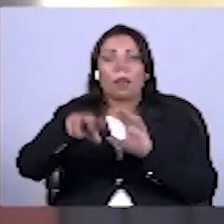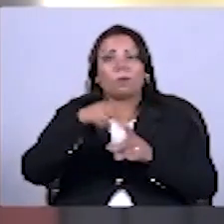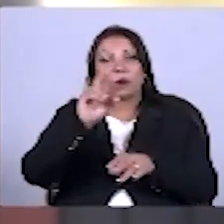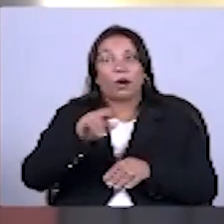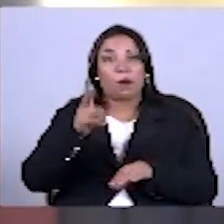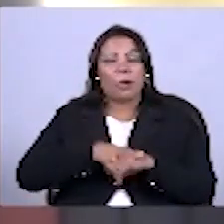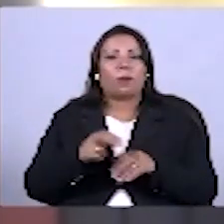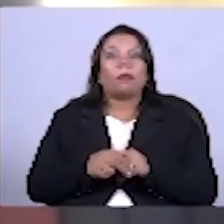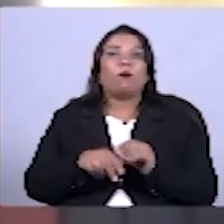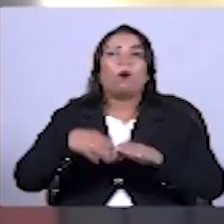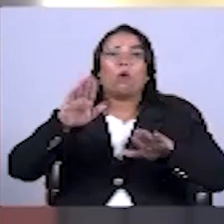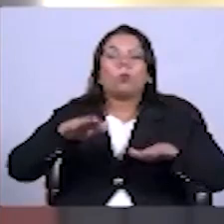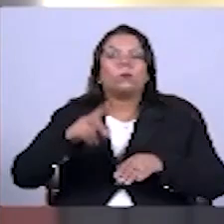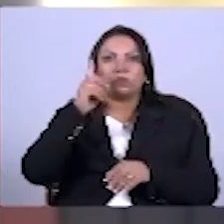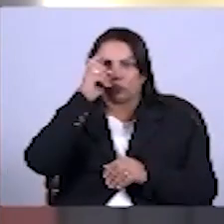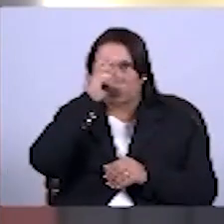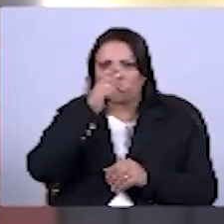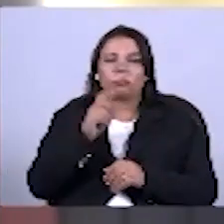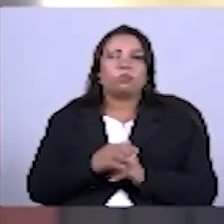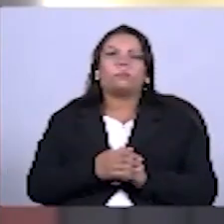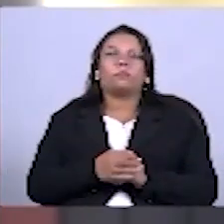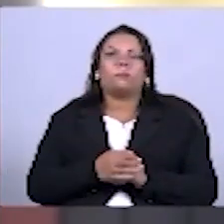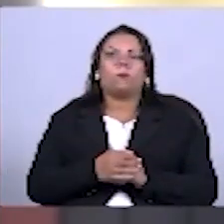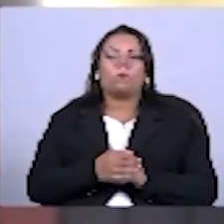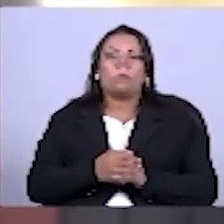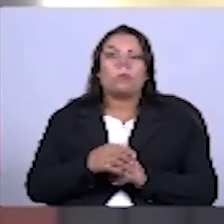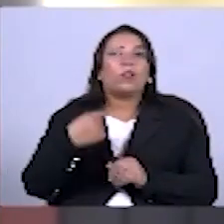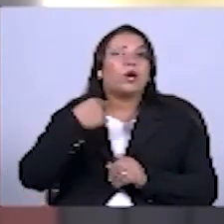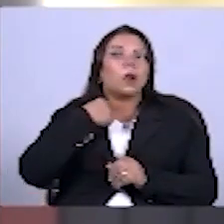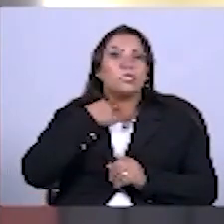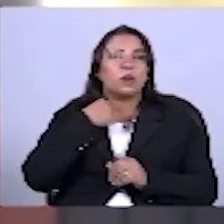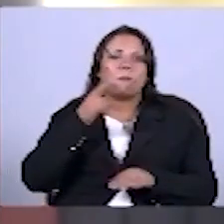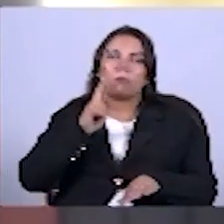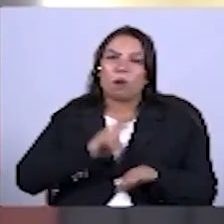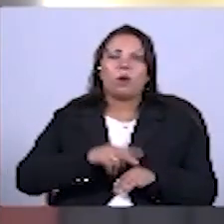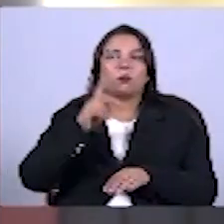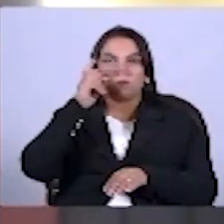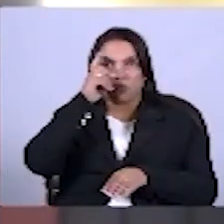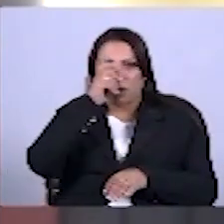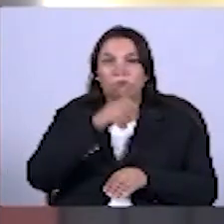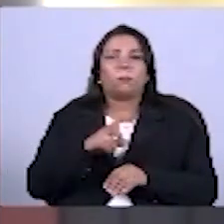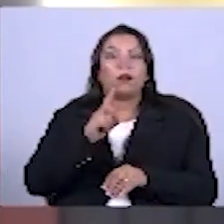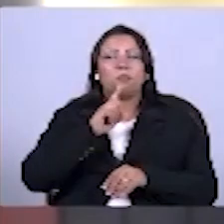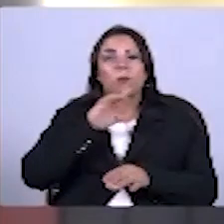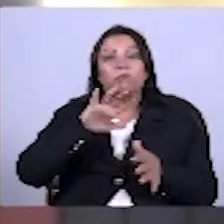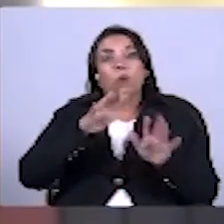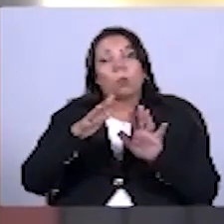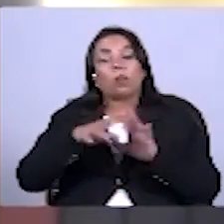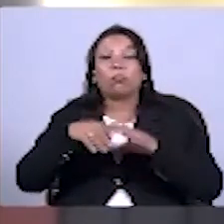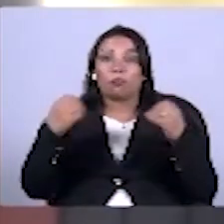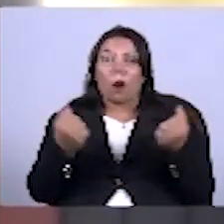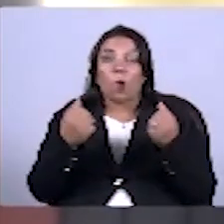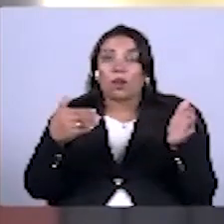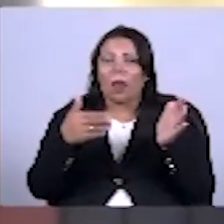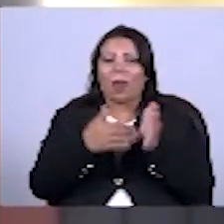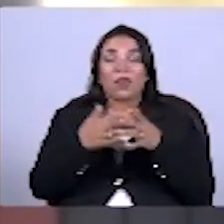طبعا الوضع صعب ومعقد وضع غزه صعب لكن ربما التحركات الاخيره